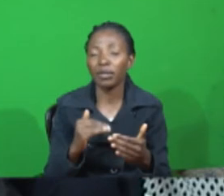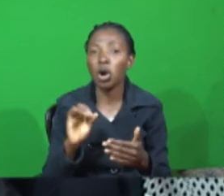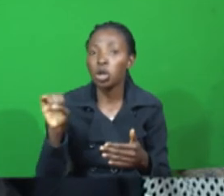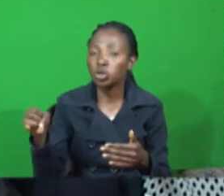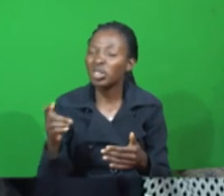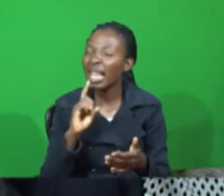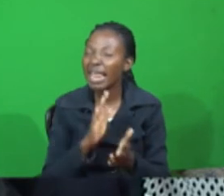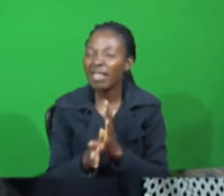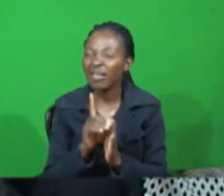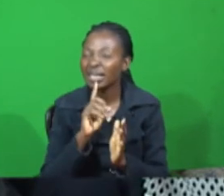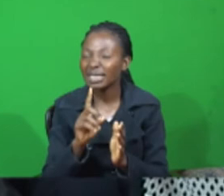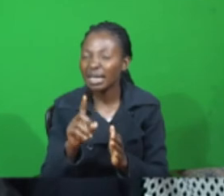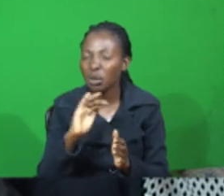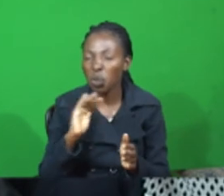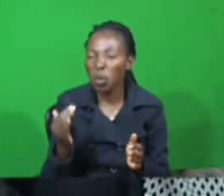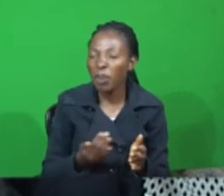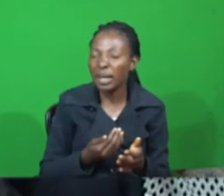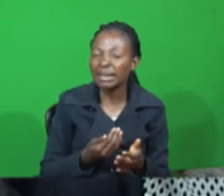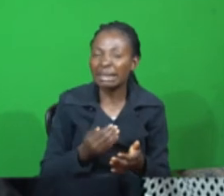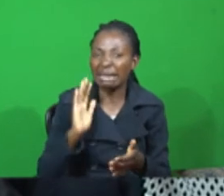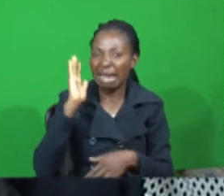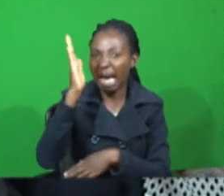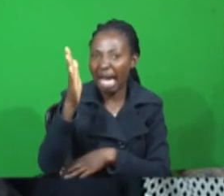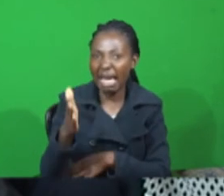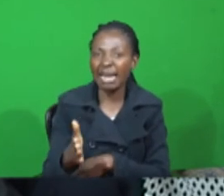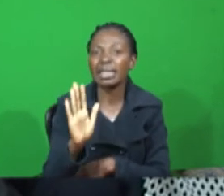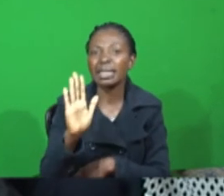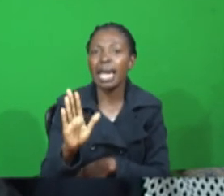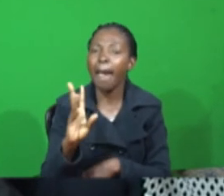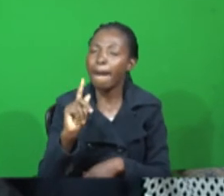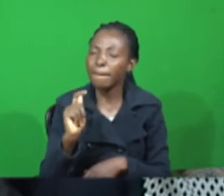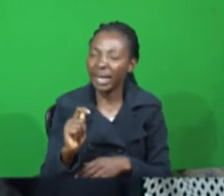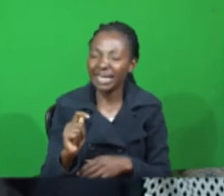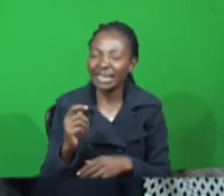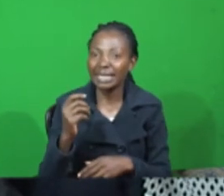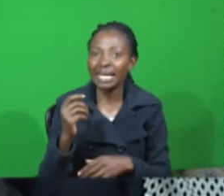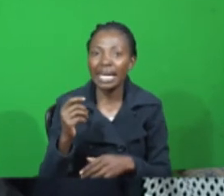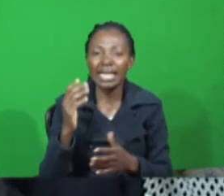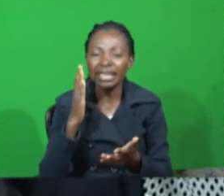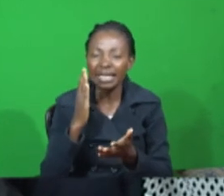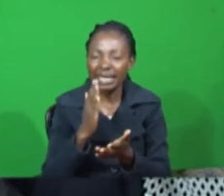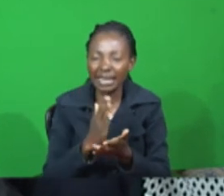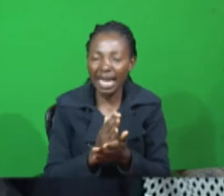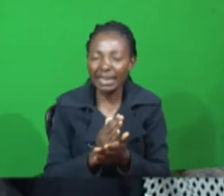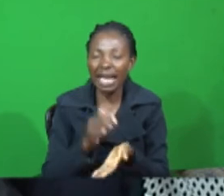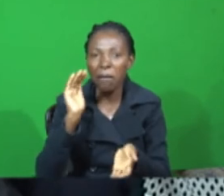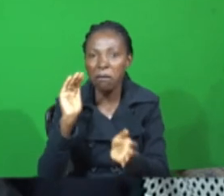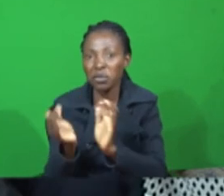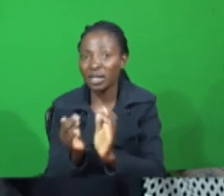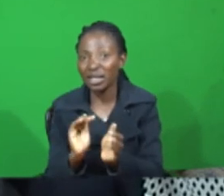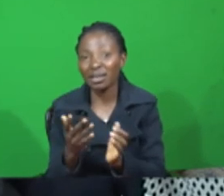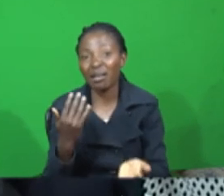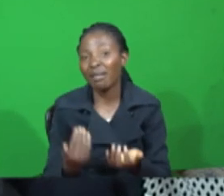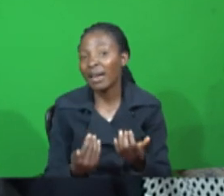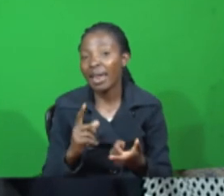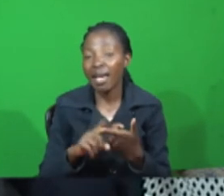akarurama kundipfuura akaenda step further kutora responsibility yekupa maintenance kuna Tama nekuchengeta